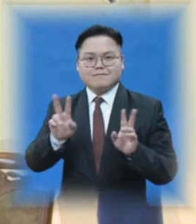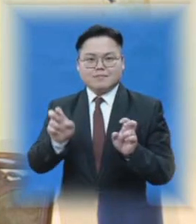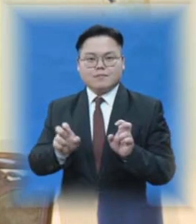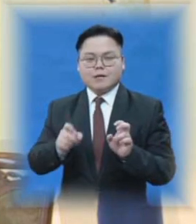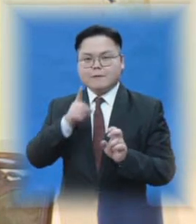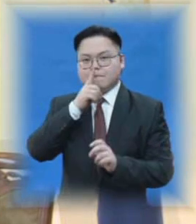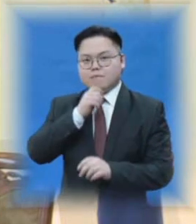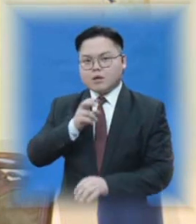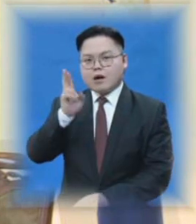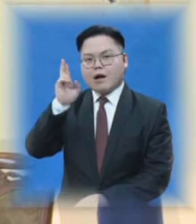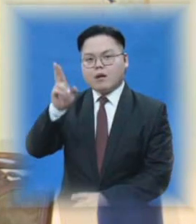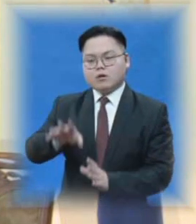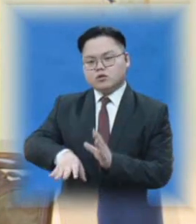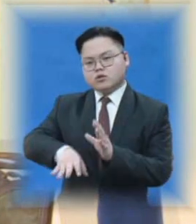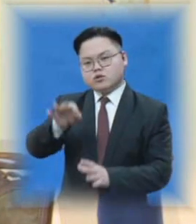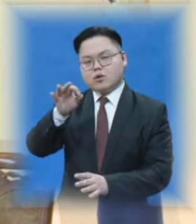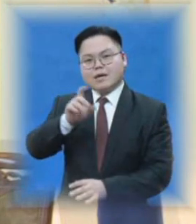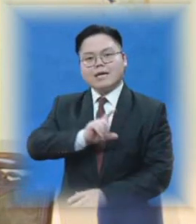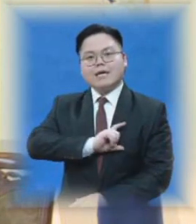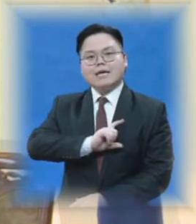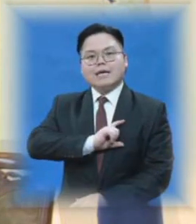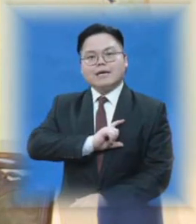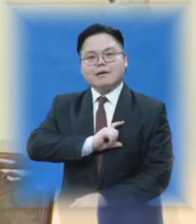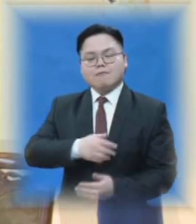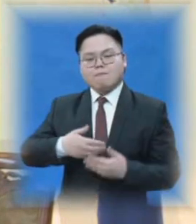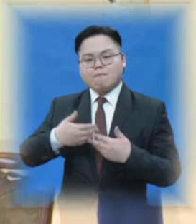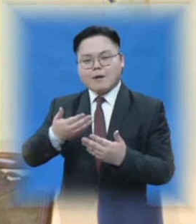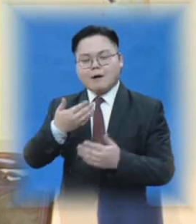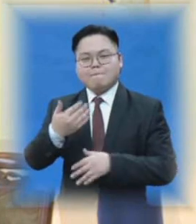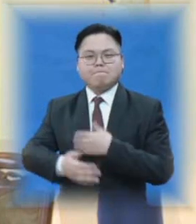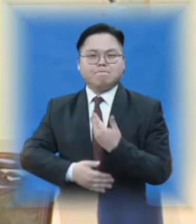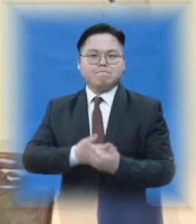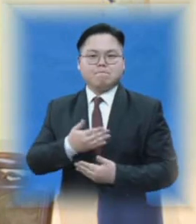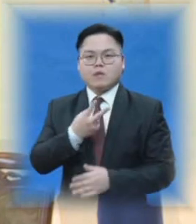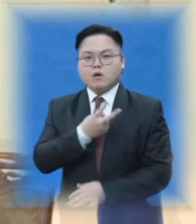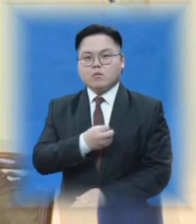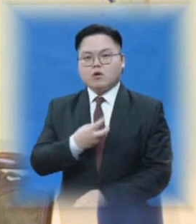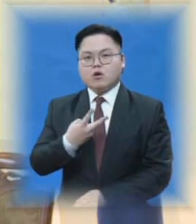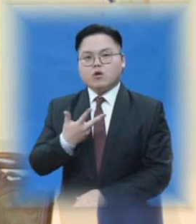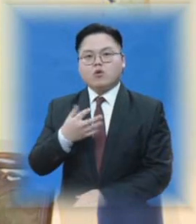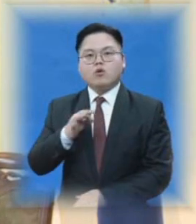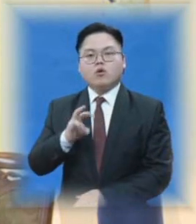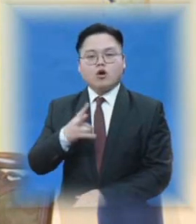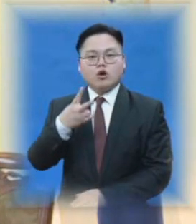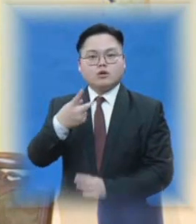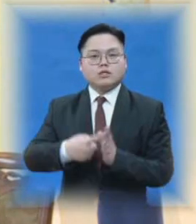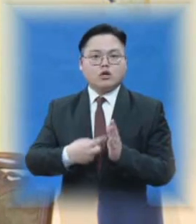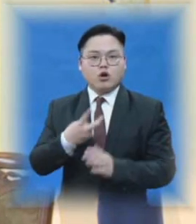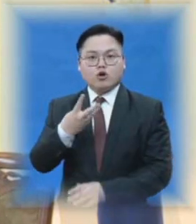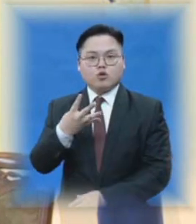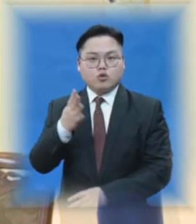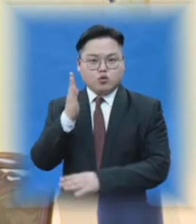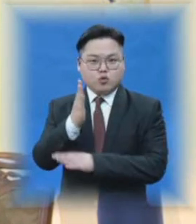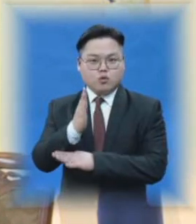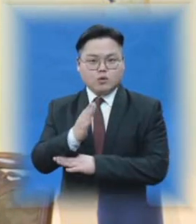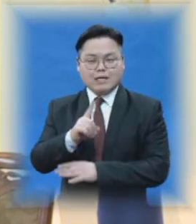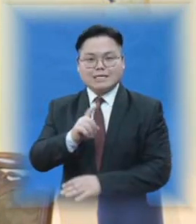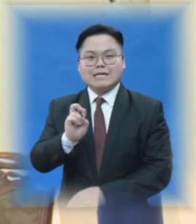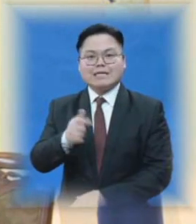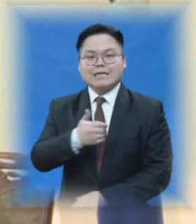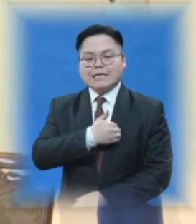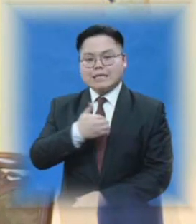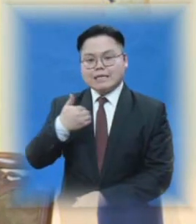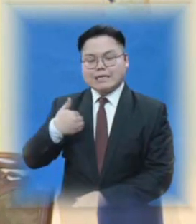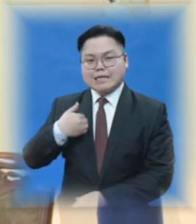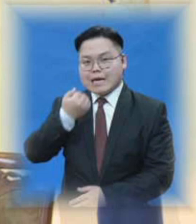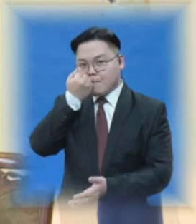төсөл хэрэгжүүлэгчийг сонгон шалгахыг болгосон. Ингээд 2023 оны 2 сарын 24-нд бас засаг даргын захирамжаар тухайн